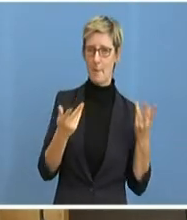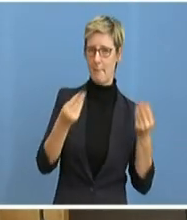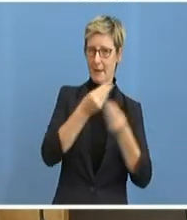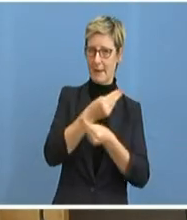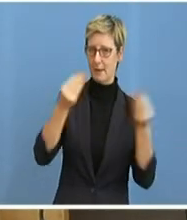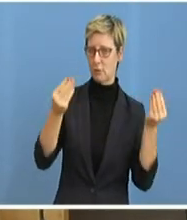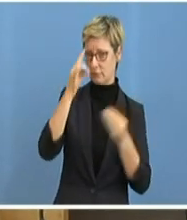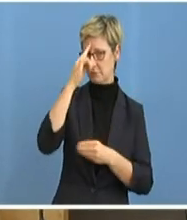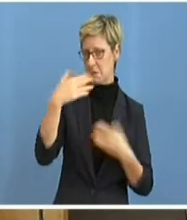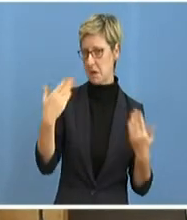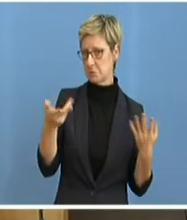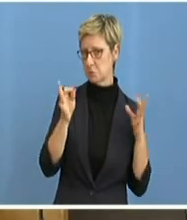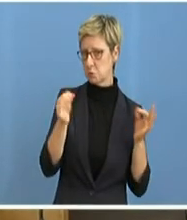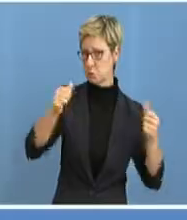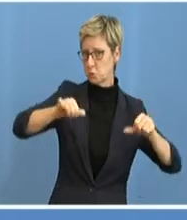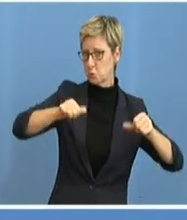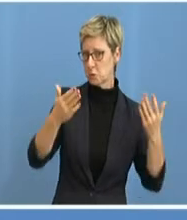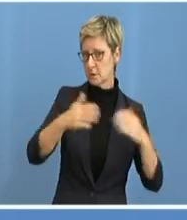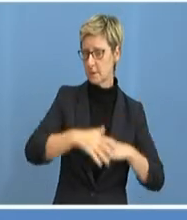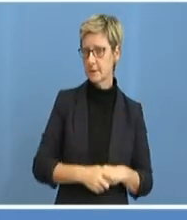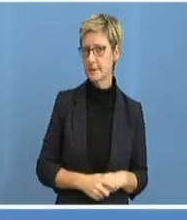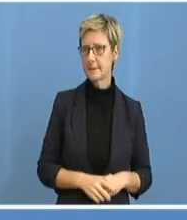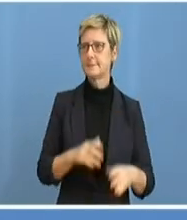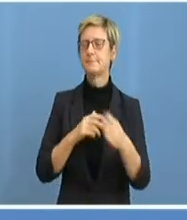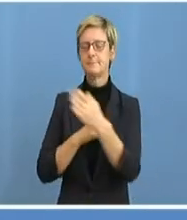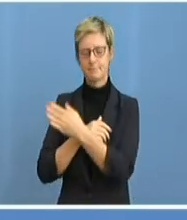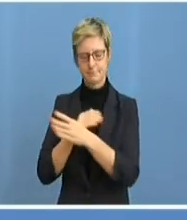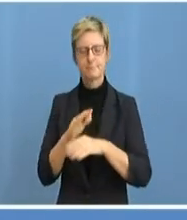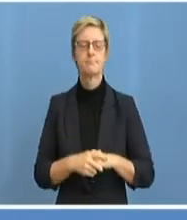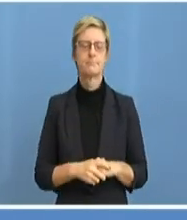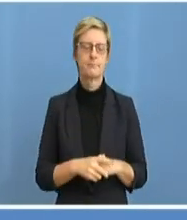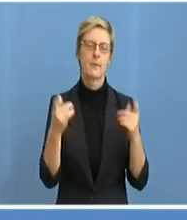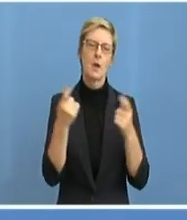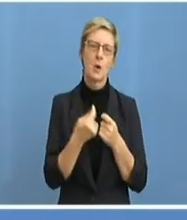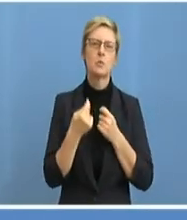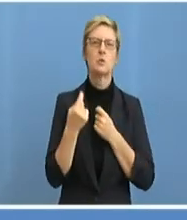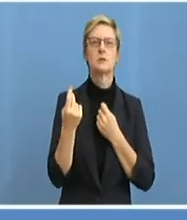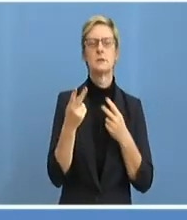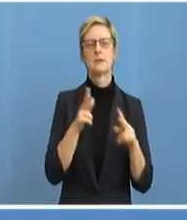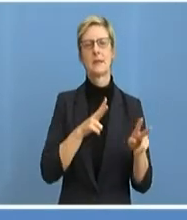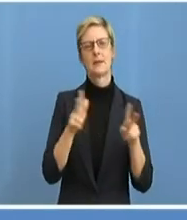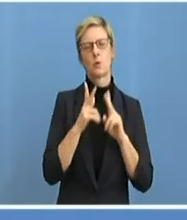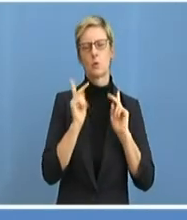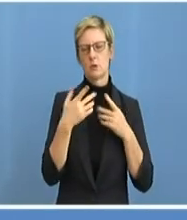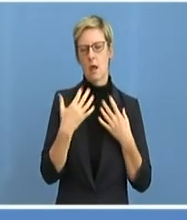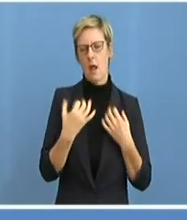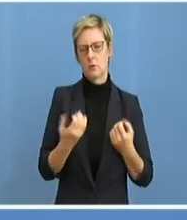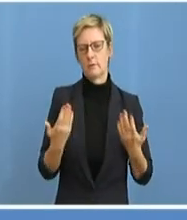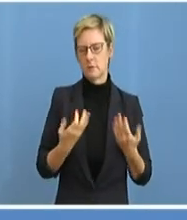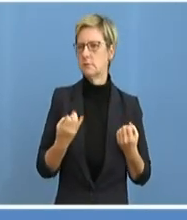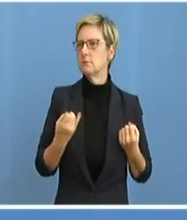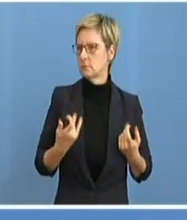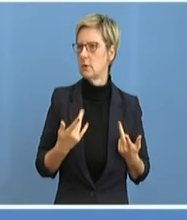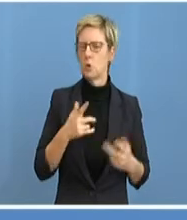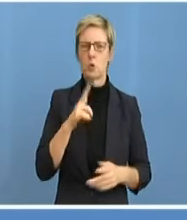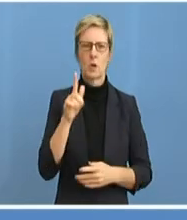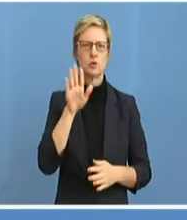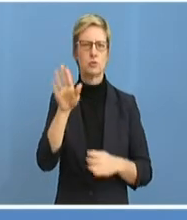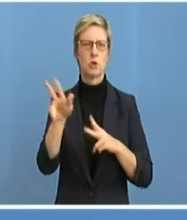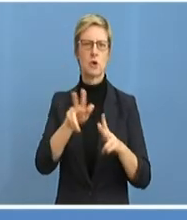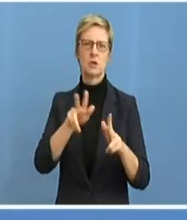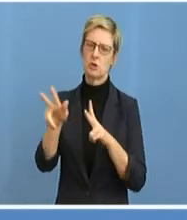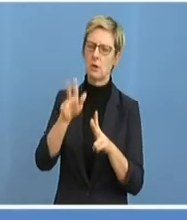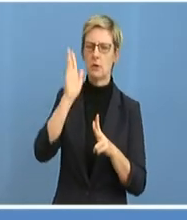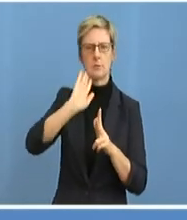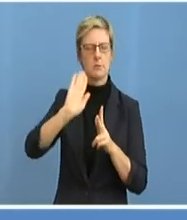Herr Jolkwa, zunächst einmal ist es absolut richtig. Die Haltung der Bundesregierung ist seit Wochen, das Lukaschenko-Regime soll erstens jegliche